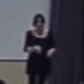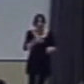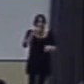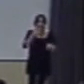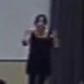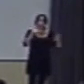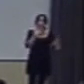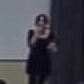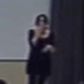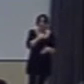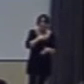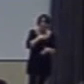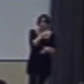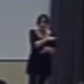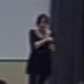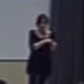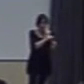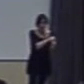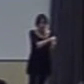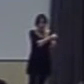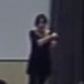Benestar pels propers mesos i anys